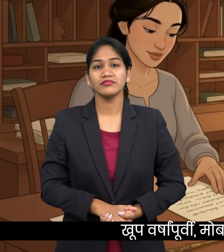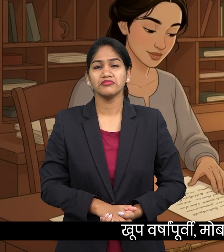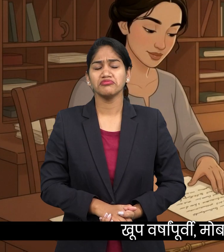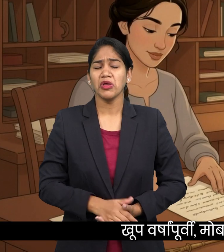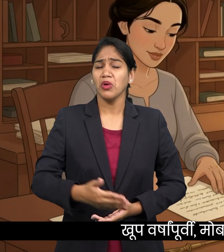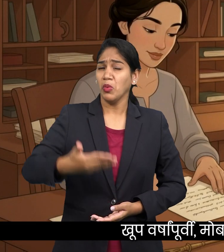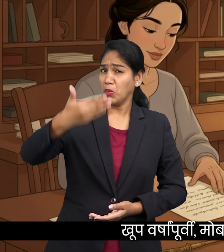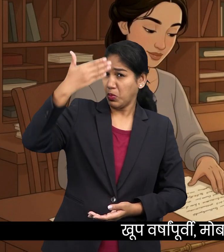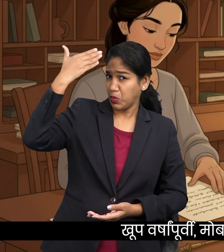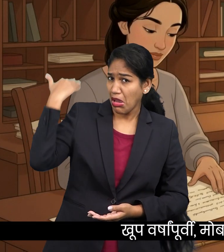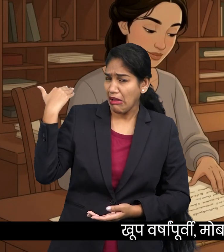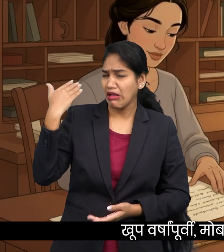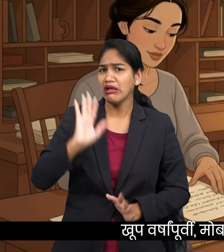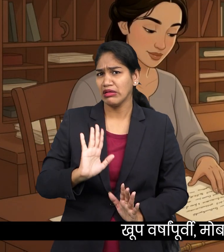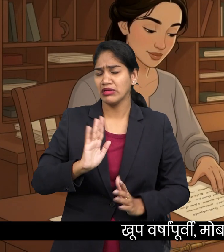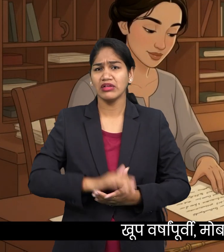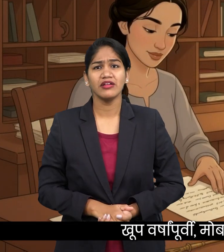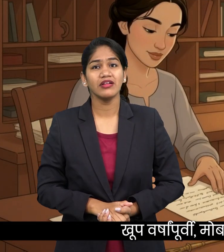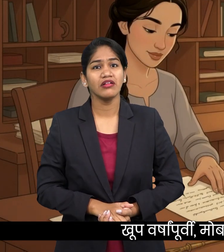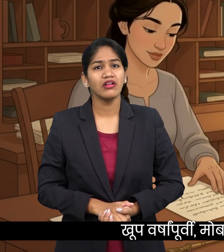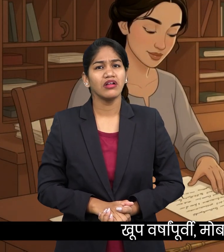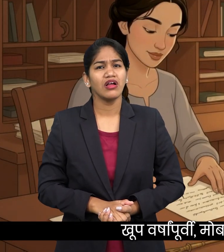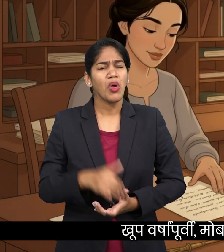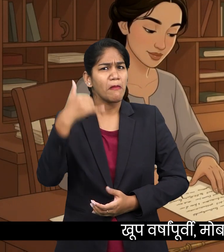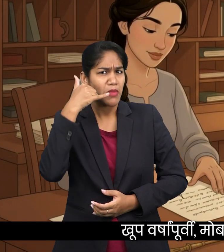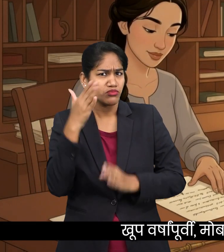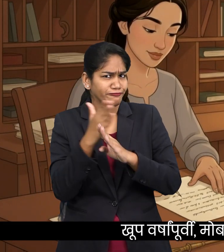खूप वर्षांपूर्वी मोबाईल फोन आणि इंटरनेटच्या आधी लोक